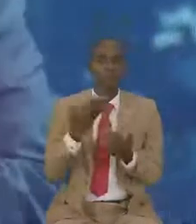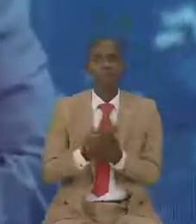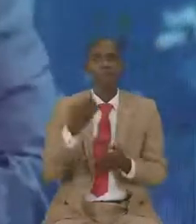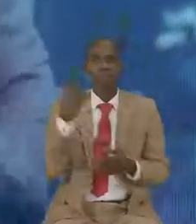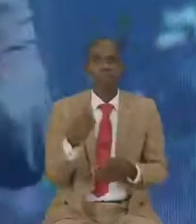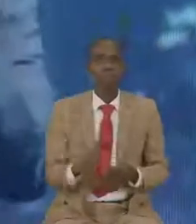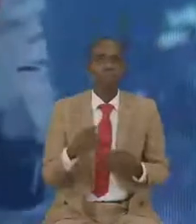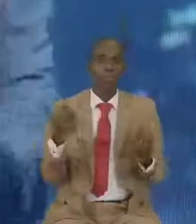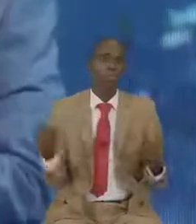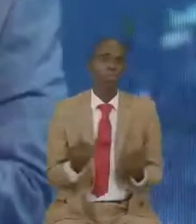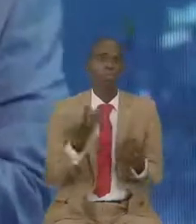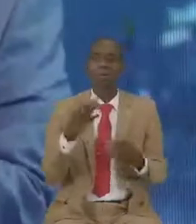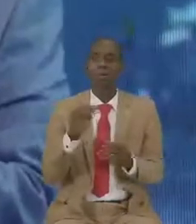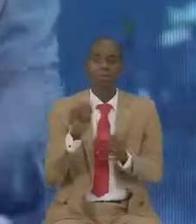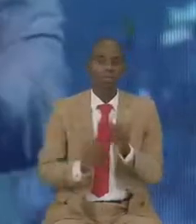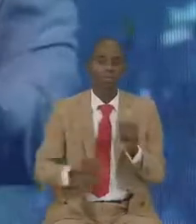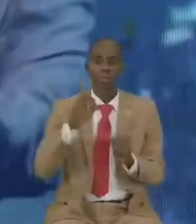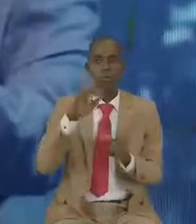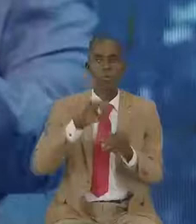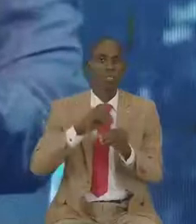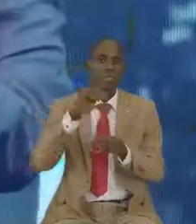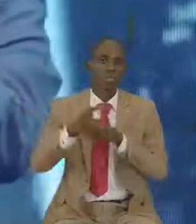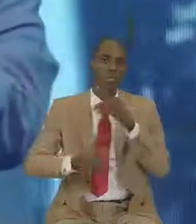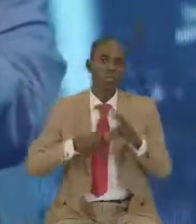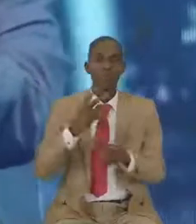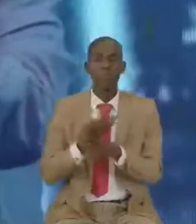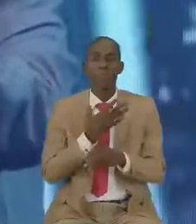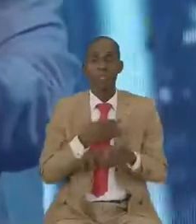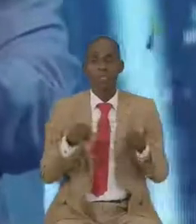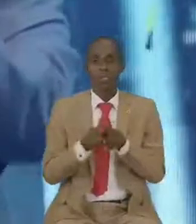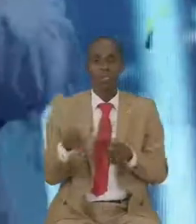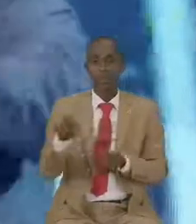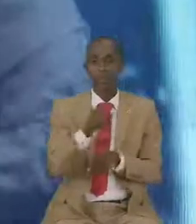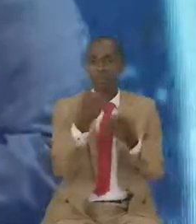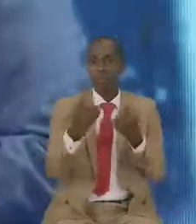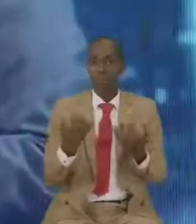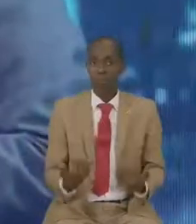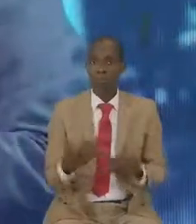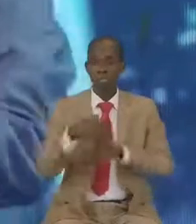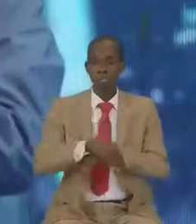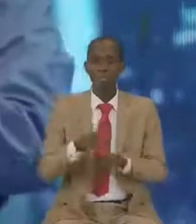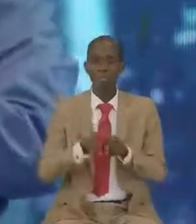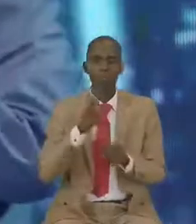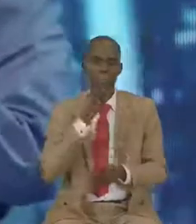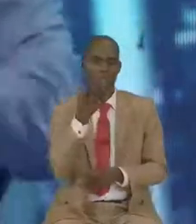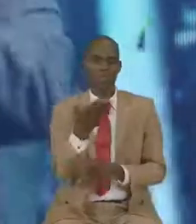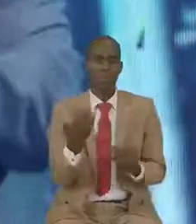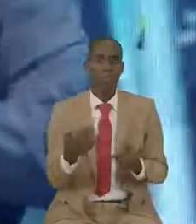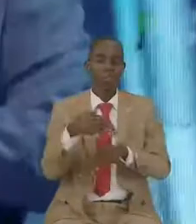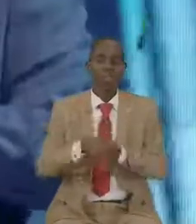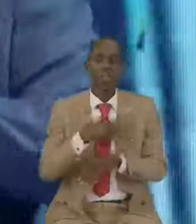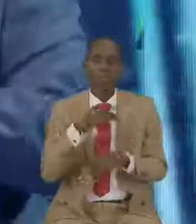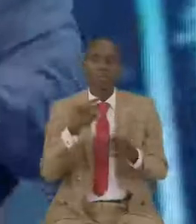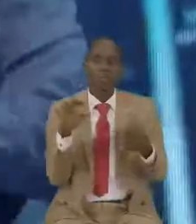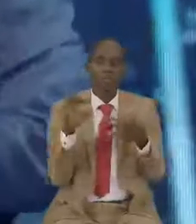qui ôte, qui a ôté et qui ôte toujours le péché de tout le monde dans le monde. Comme